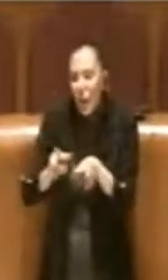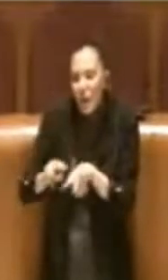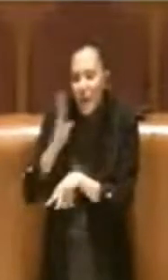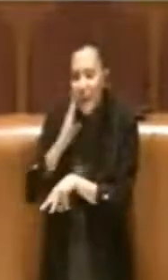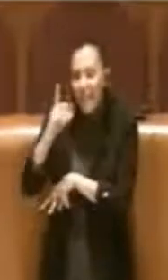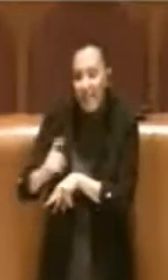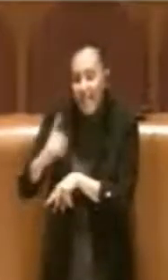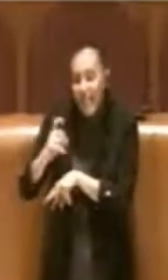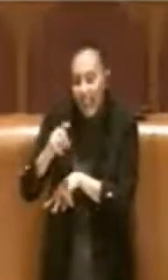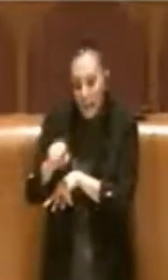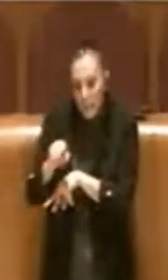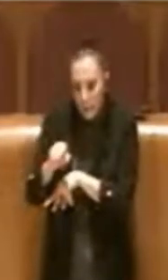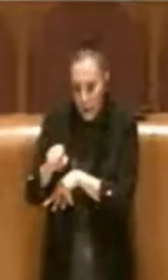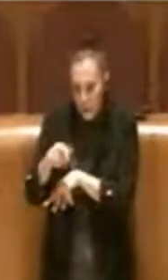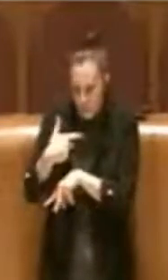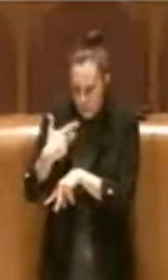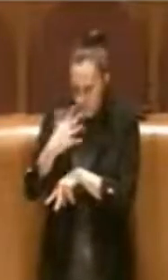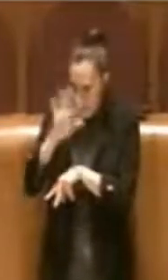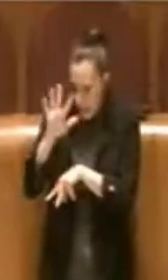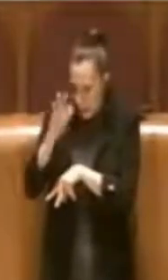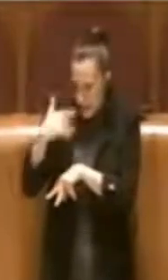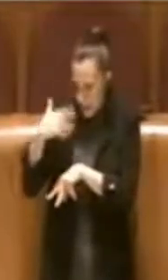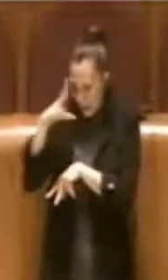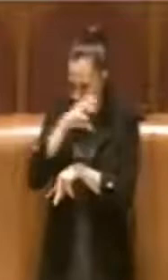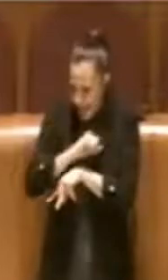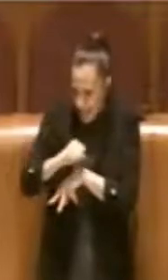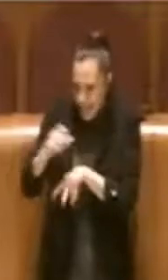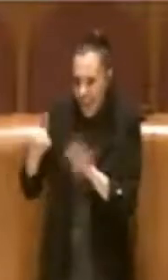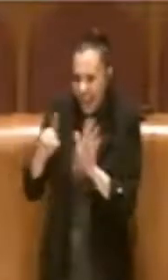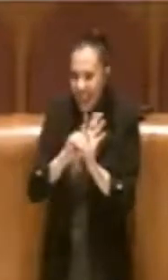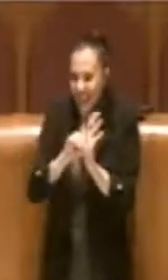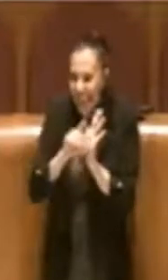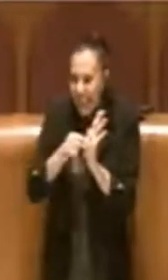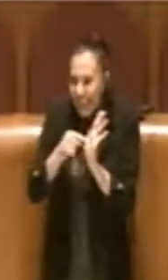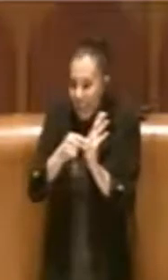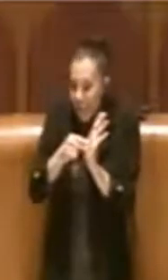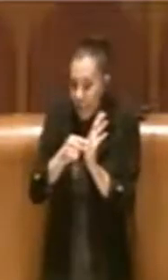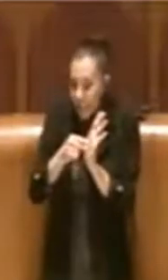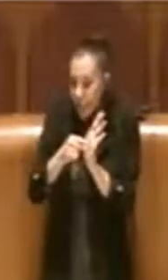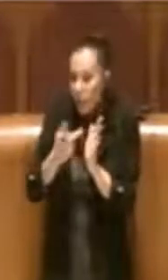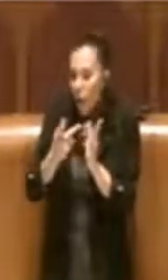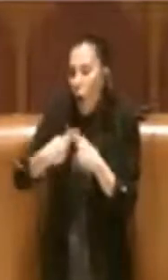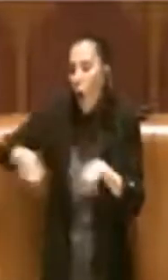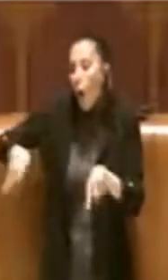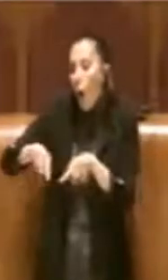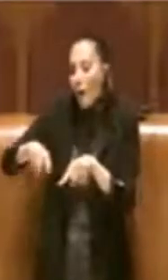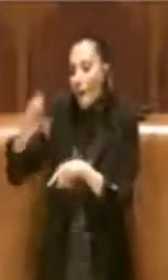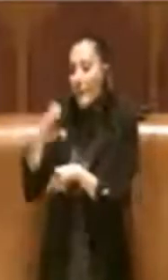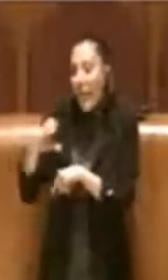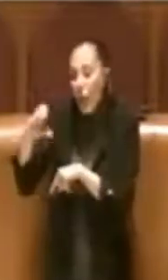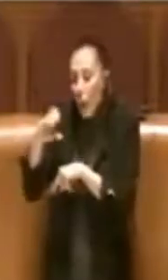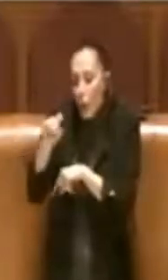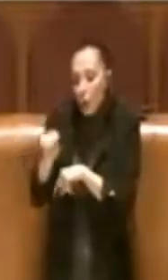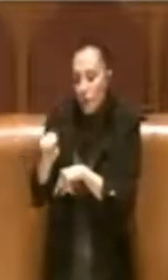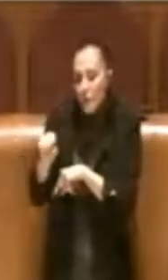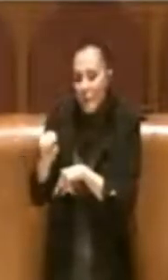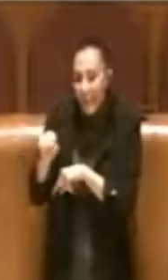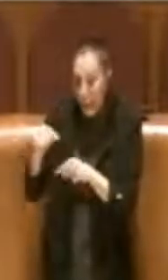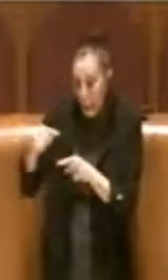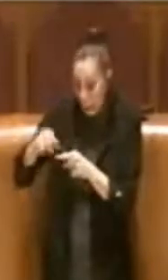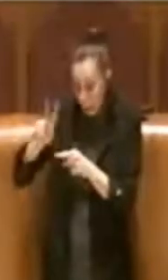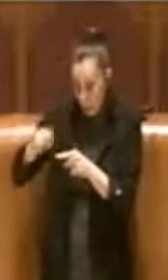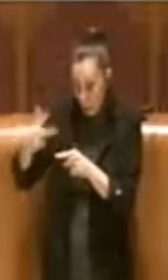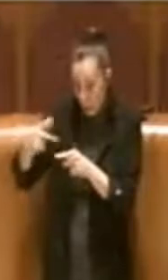pare di capire che secondo la delibera, insomma la pronuncia della Corte dei Conti, insomma da quel momento